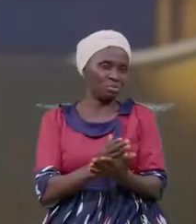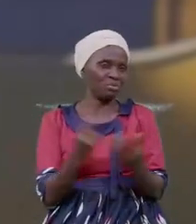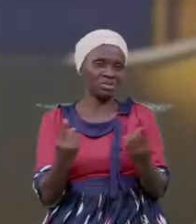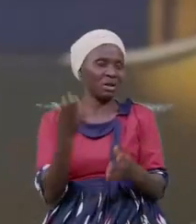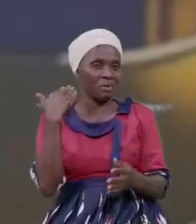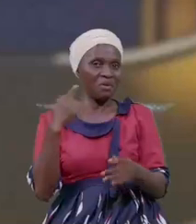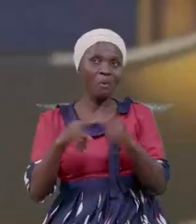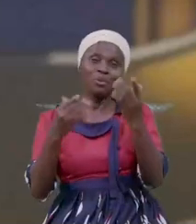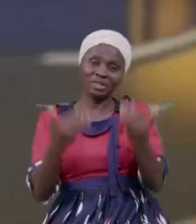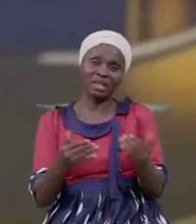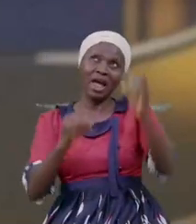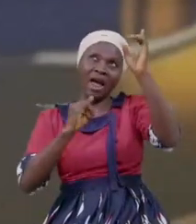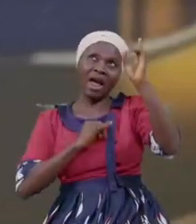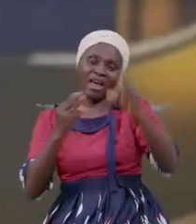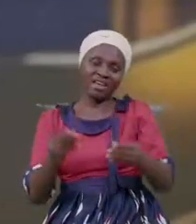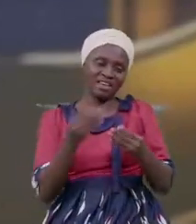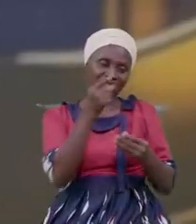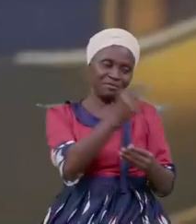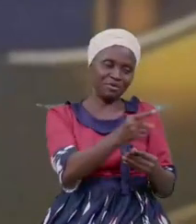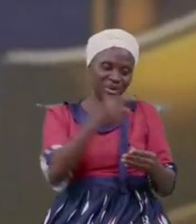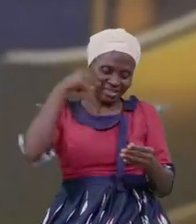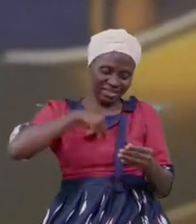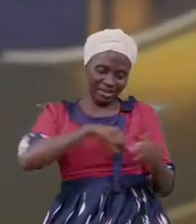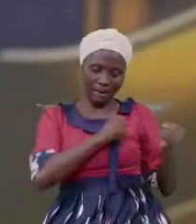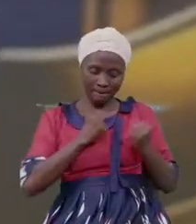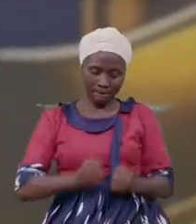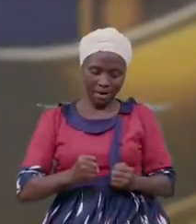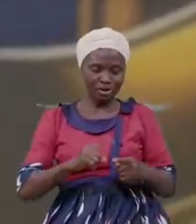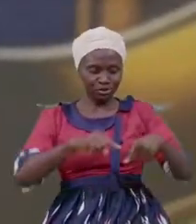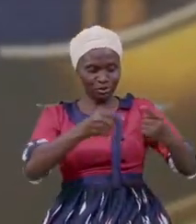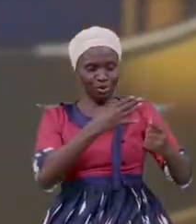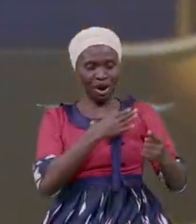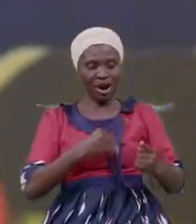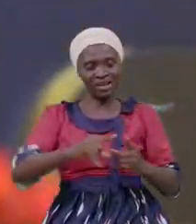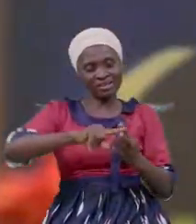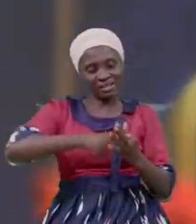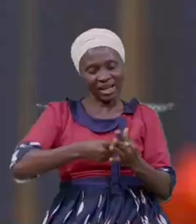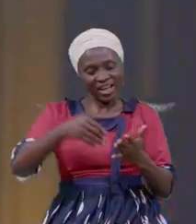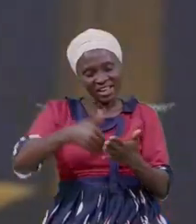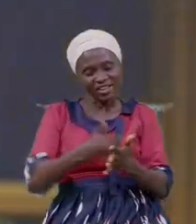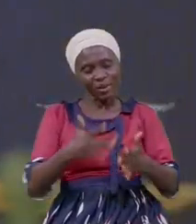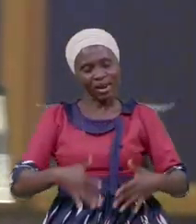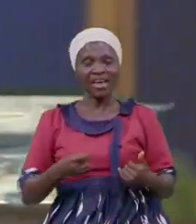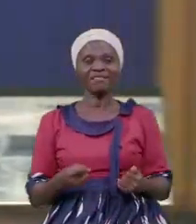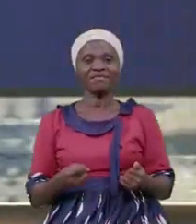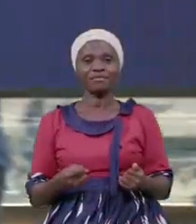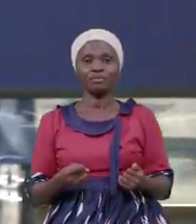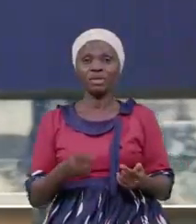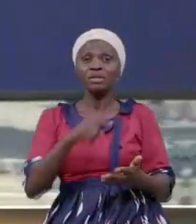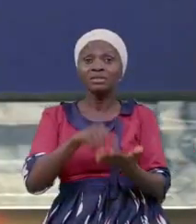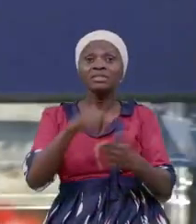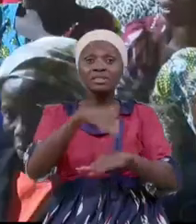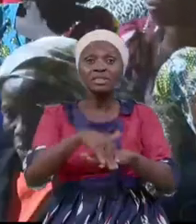donne la force intérieure pour aller mener une nouvelle vie ce soir une nouvelle